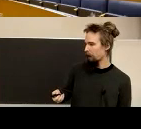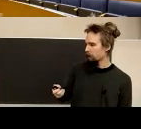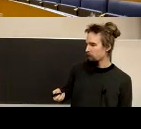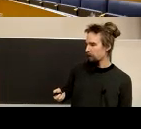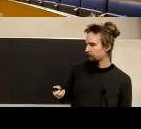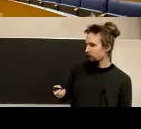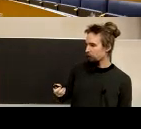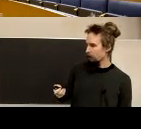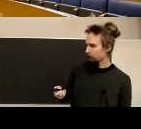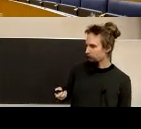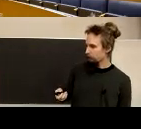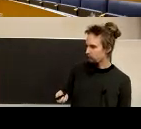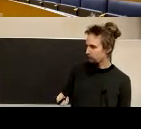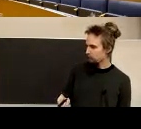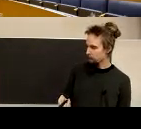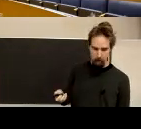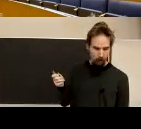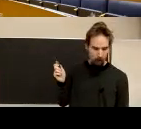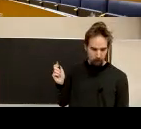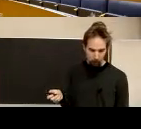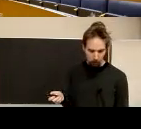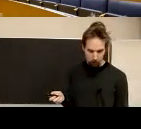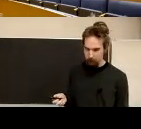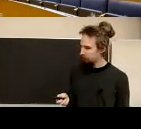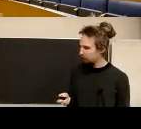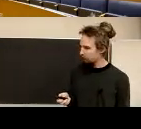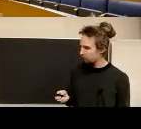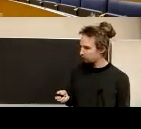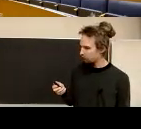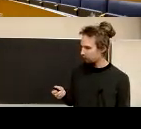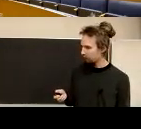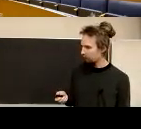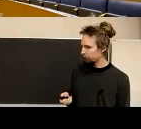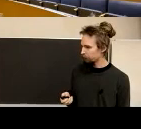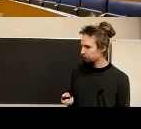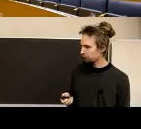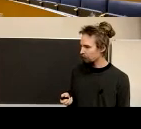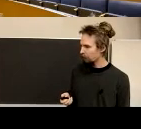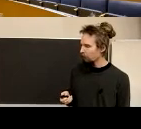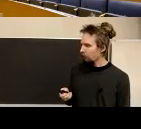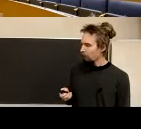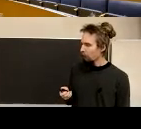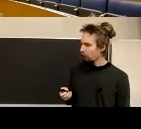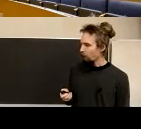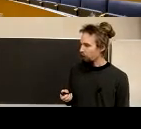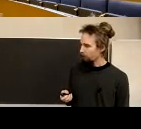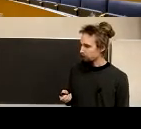pidemmille mittakaavoille. Joo, sitten mennään vielä psykedeleihin.